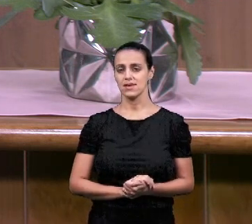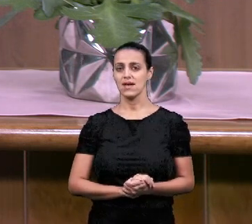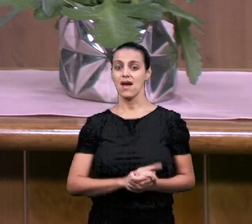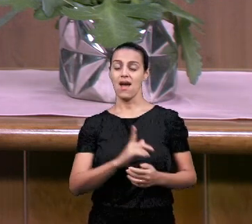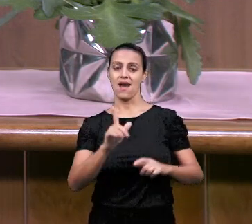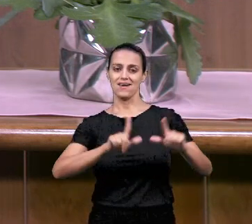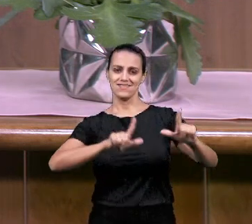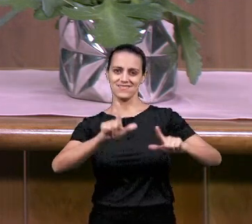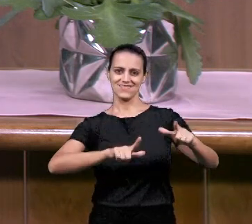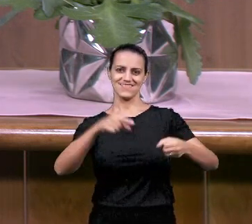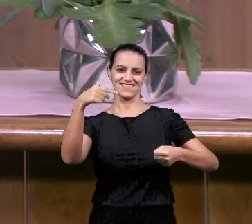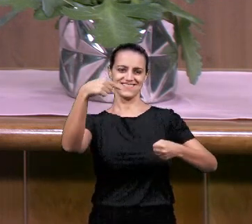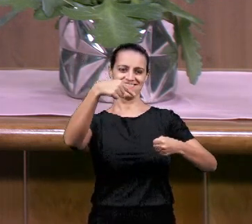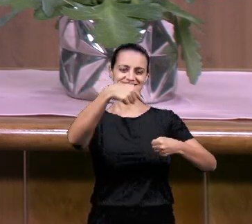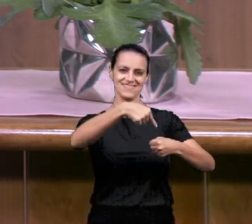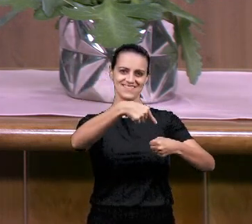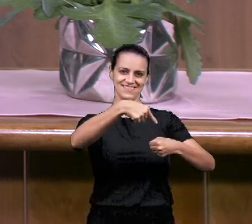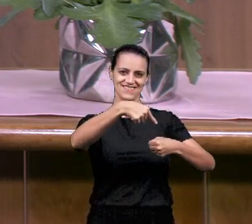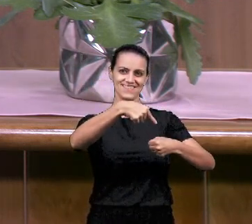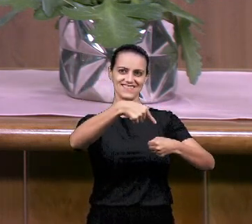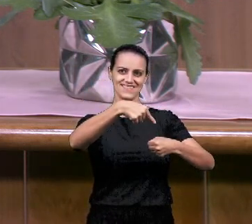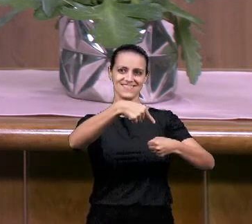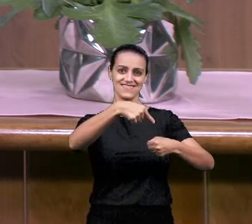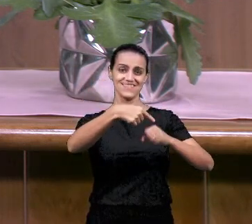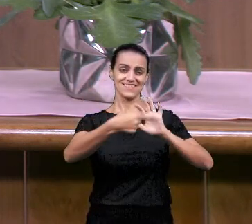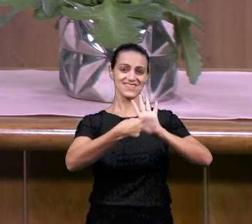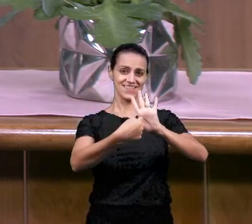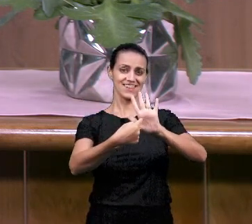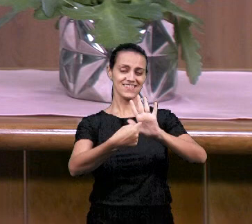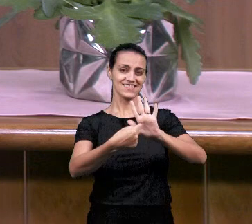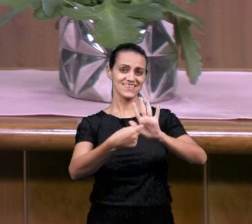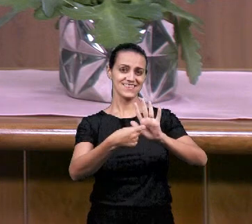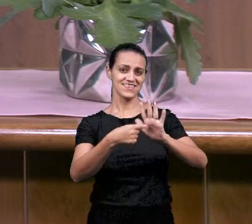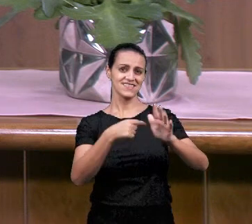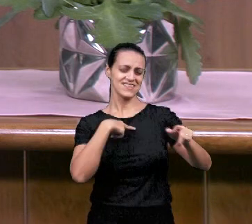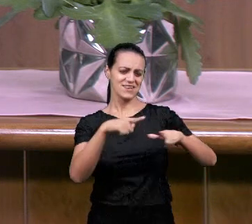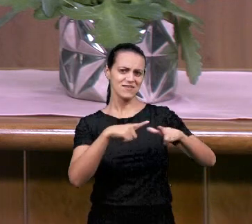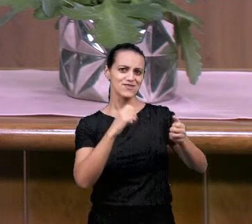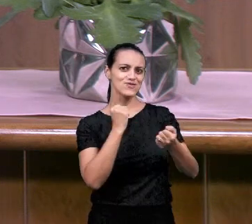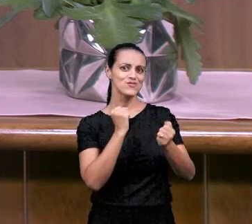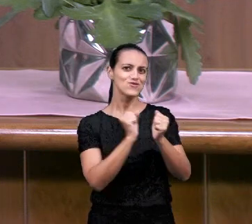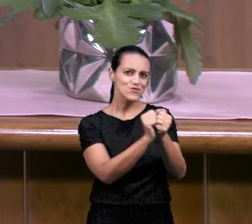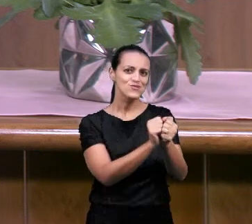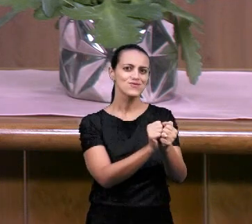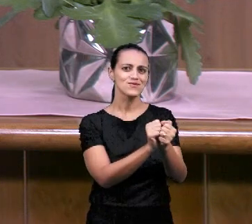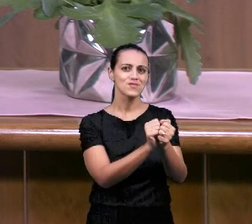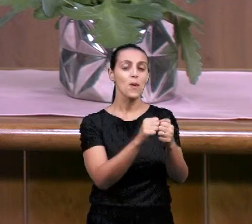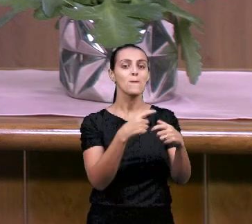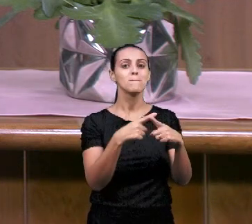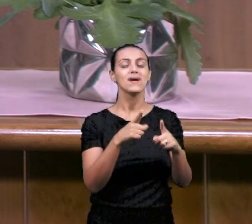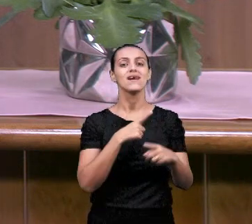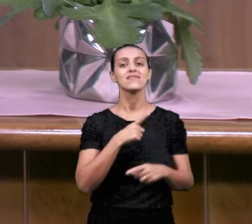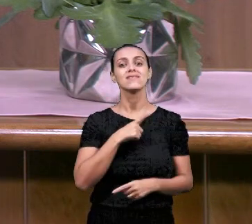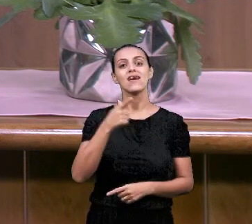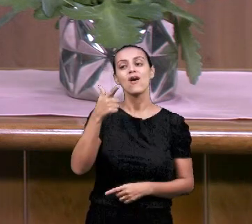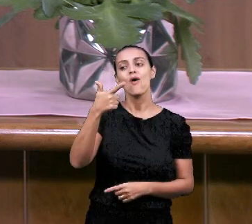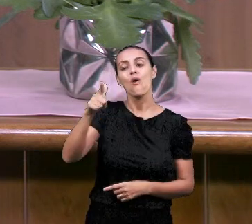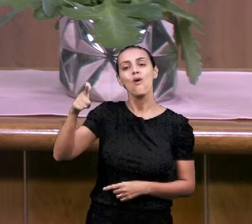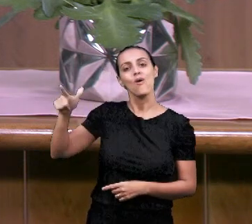la chaîne de TV avec qui nous travaillons beaucoup, mais il y a deux autres